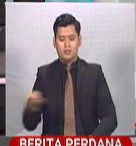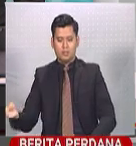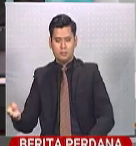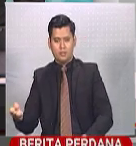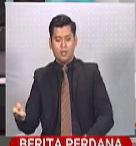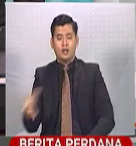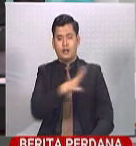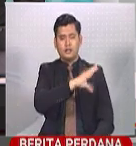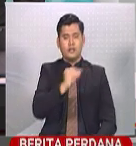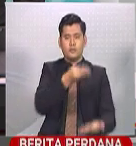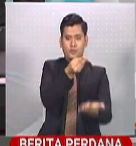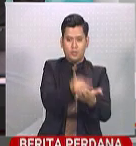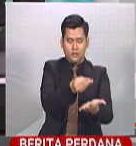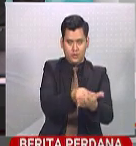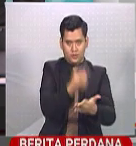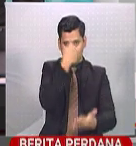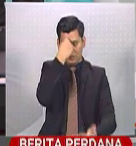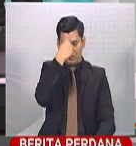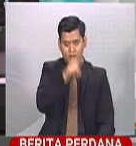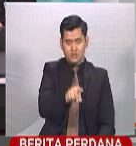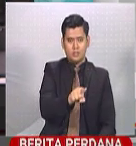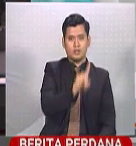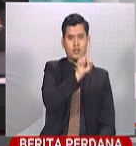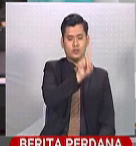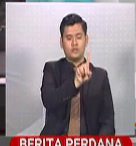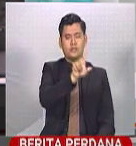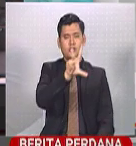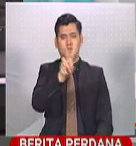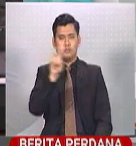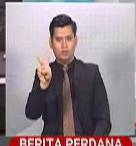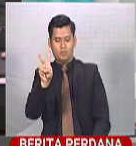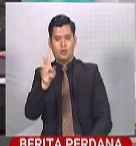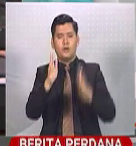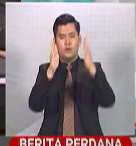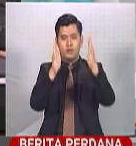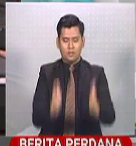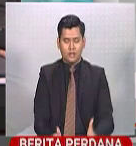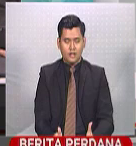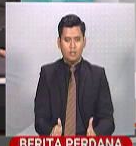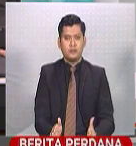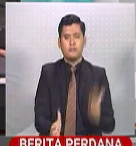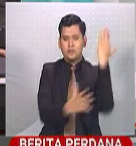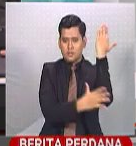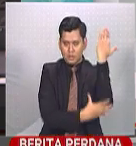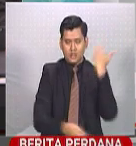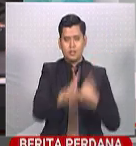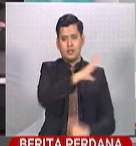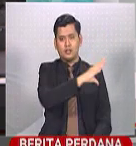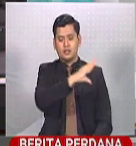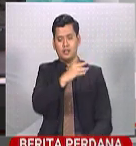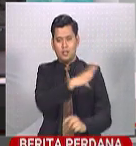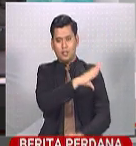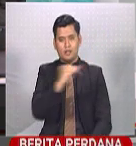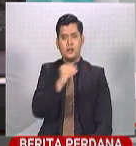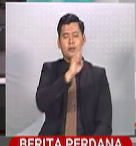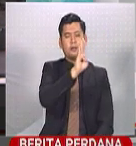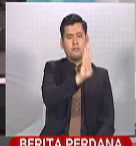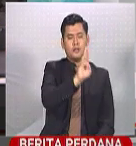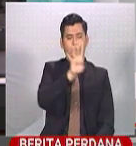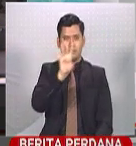serta wang tunai kepada 132 keluarga asnaf dan B40 di Putrajaya yang melibatkan